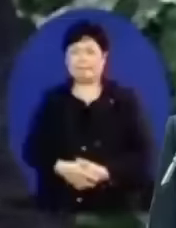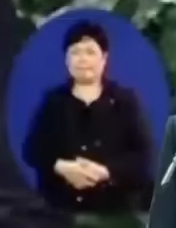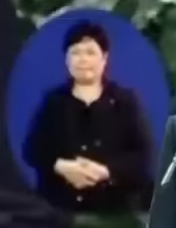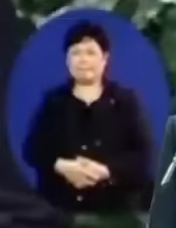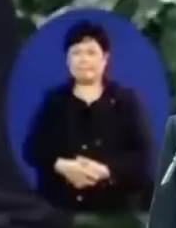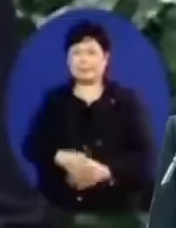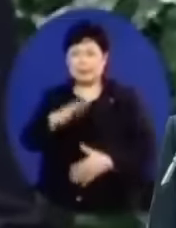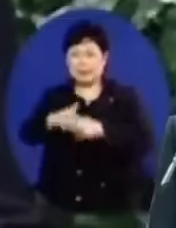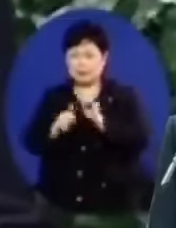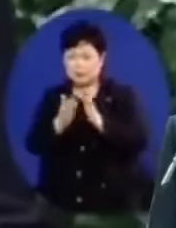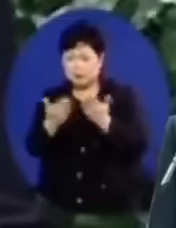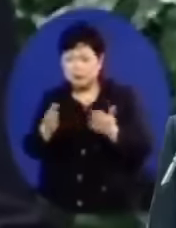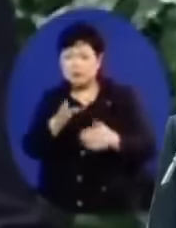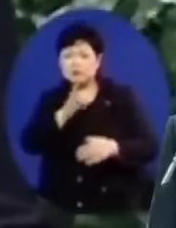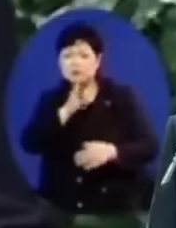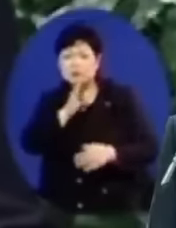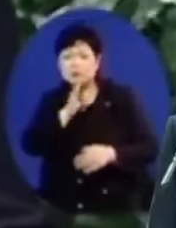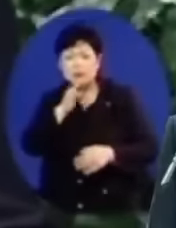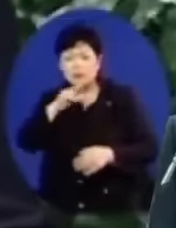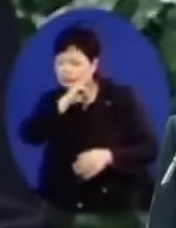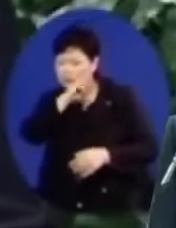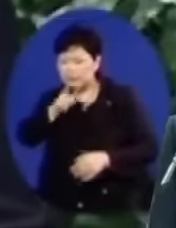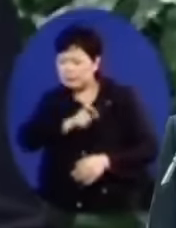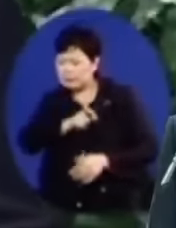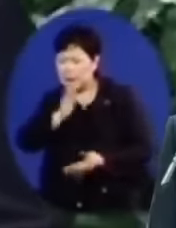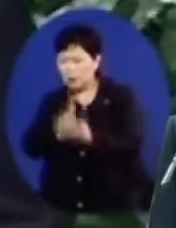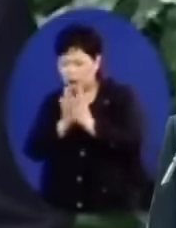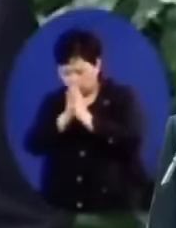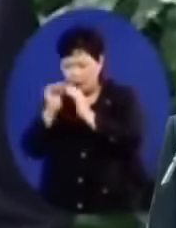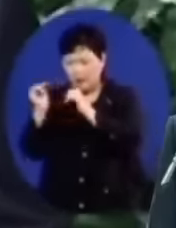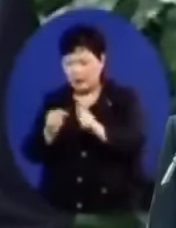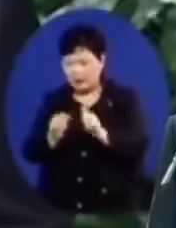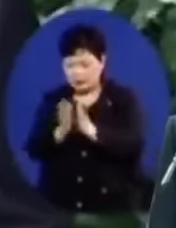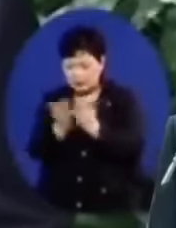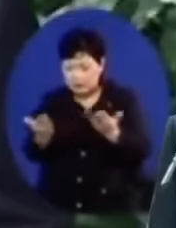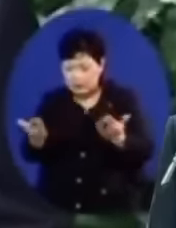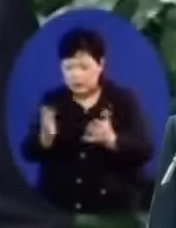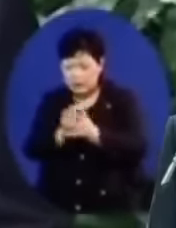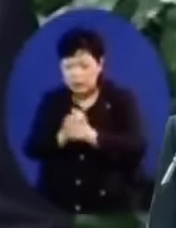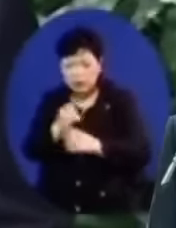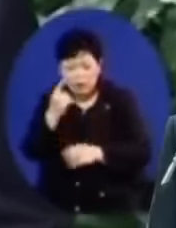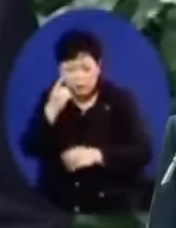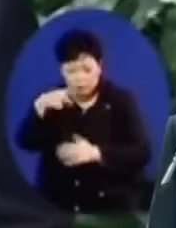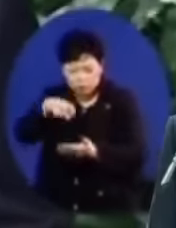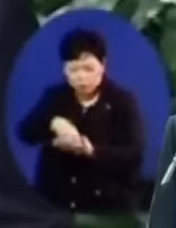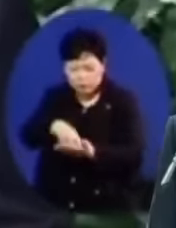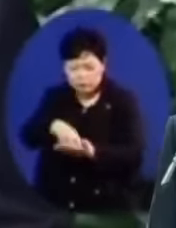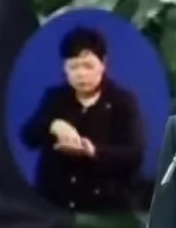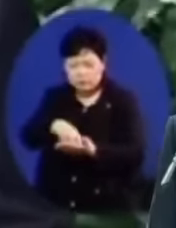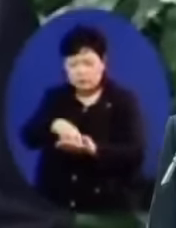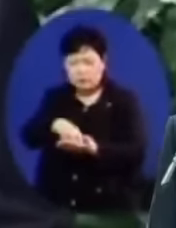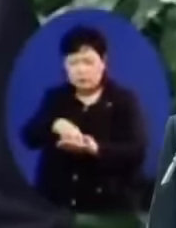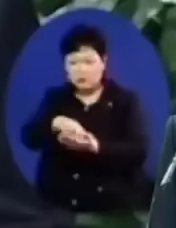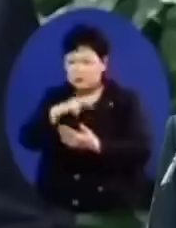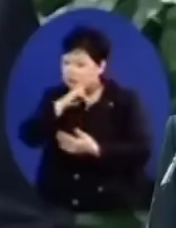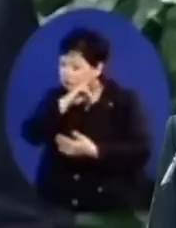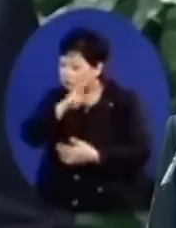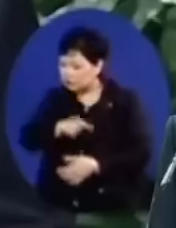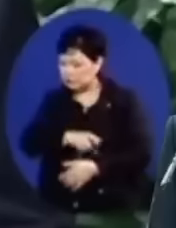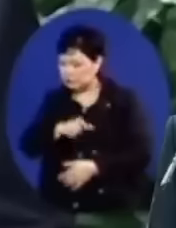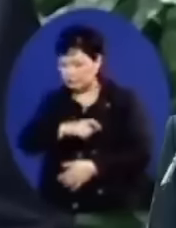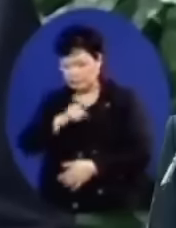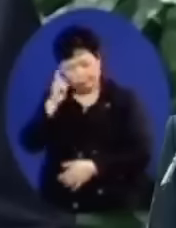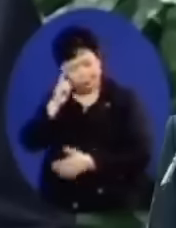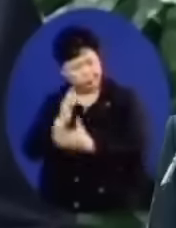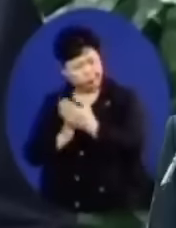성경은 이렇게 어마어마하게 의심하지 말고 기도하라고 하는데 실제로 우리가 기도하려고 문을 앉으면 의심이 제일 먼저 다가오는